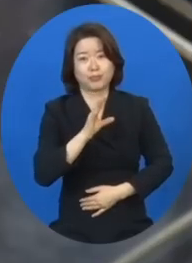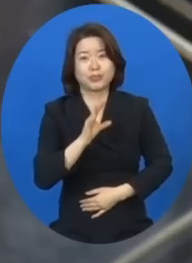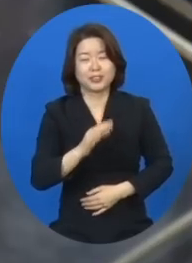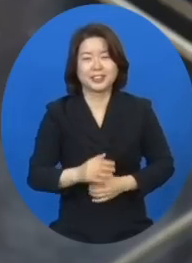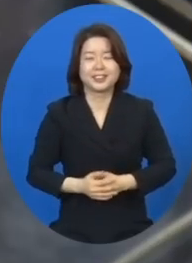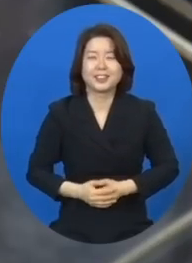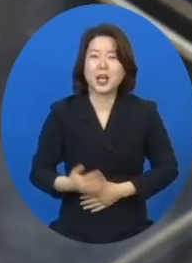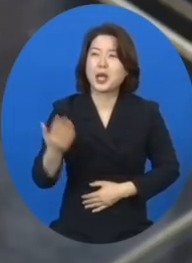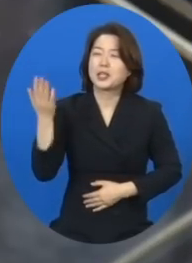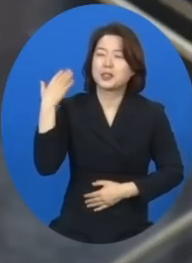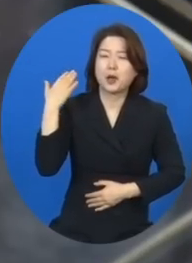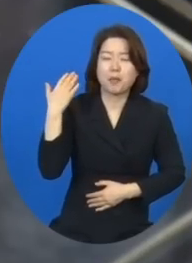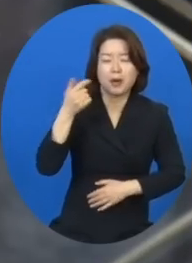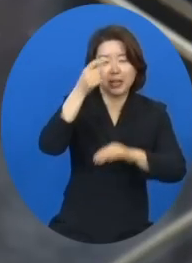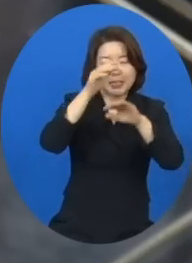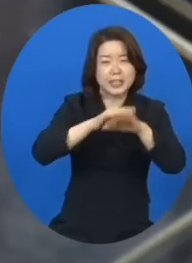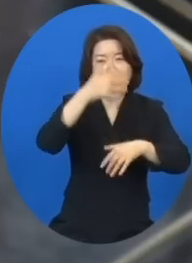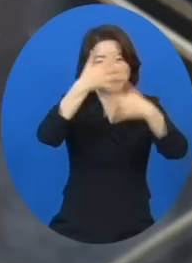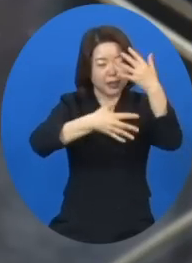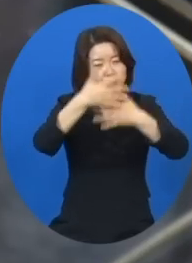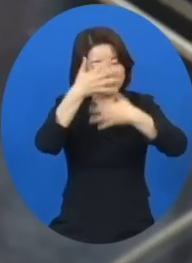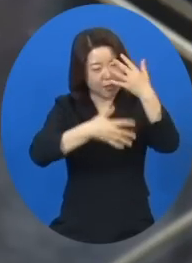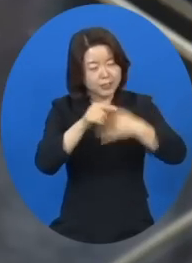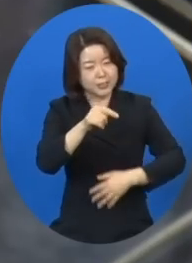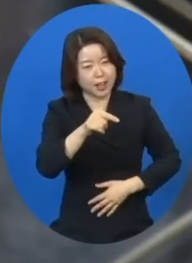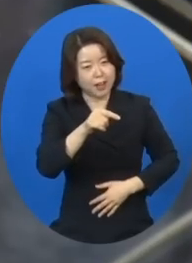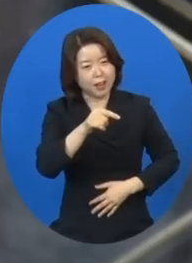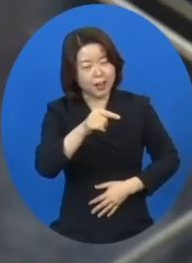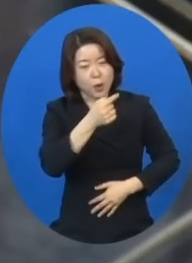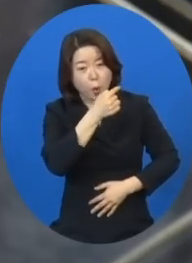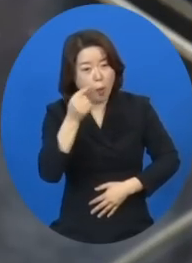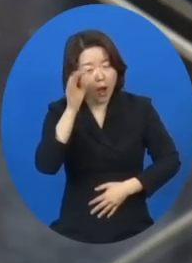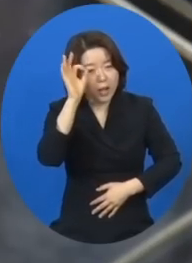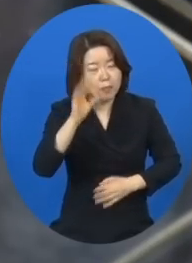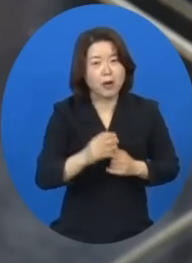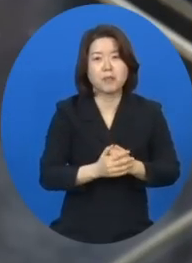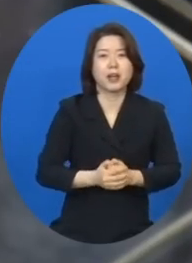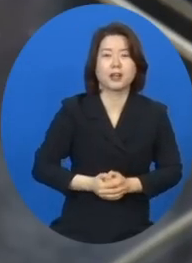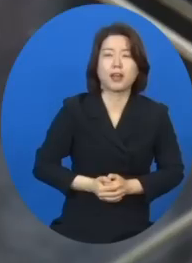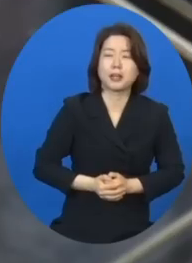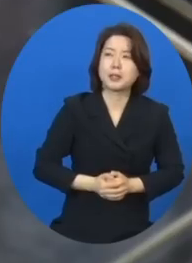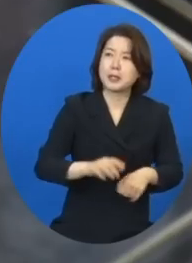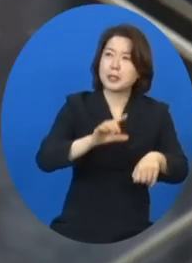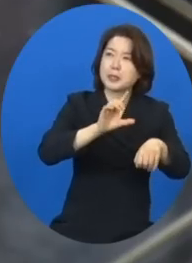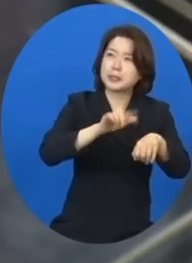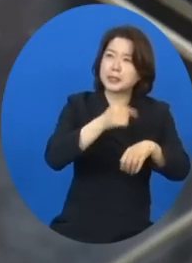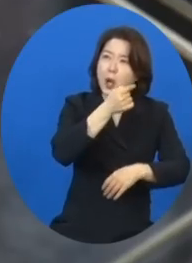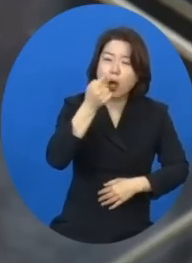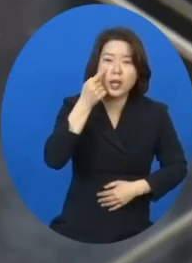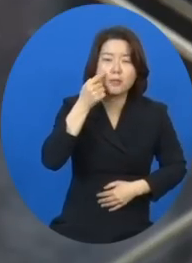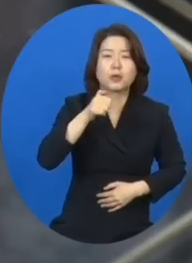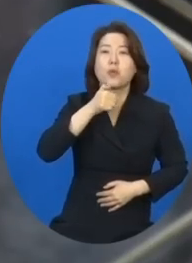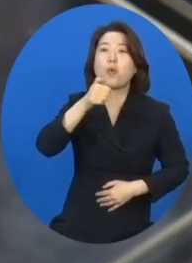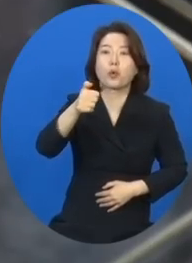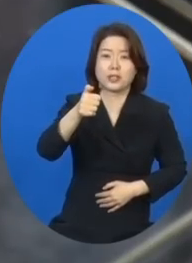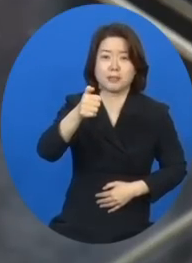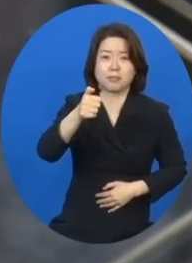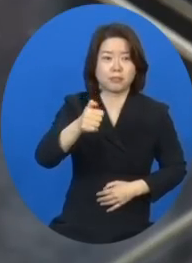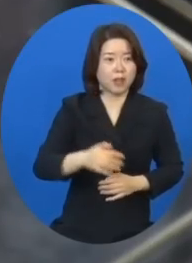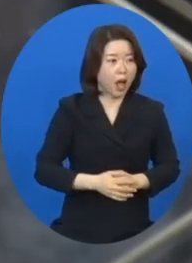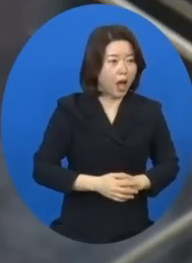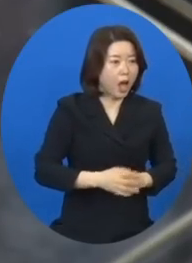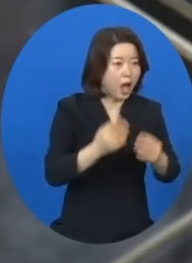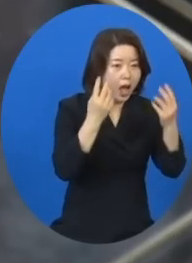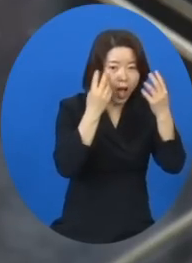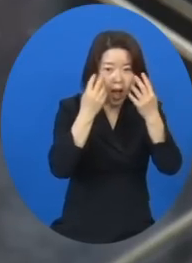예배 영상을 확인하면서 설교를 몇 분 했나 보니까요, 설교를 50분 했더라고요. 네, 눈빛이 흔들리시는 분